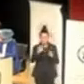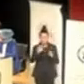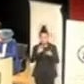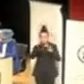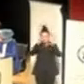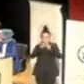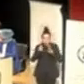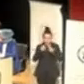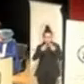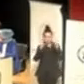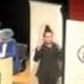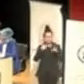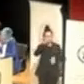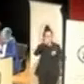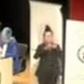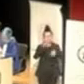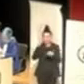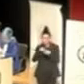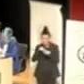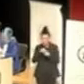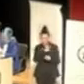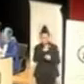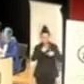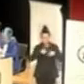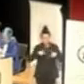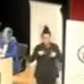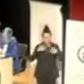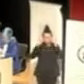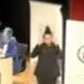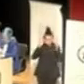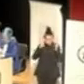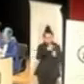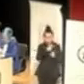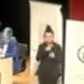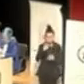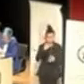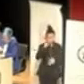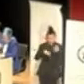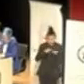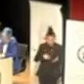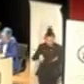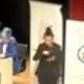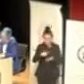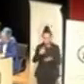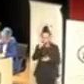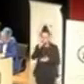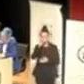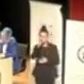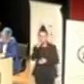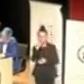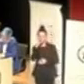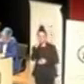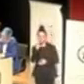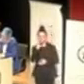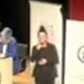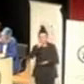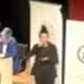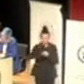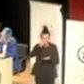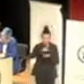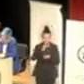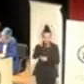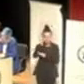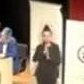katkıda bulunmak amacıyla bakanlığımız Milli Kültür Eserlerinin basımı ve yayımı projesi kapsamında 1952 yılından bu yana yayın faaliyetlerini